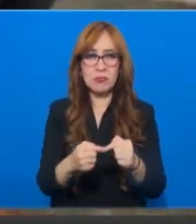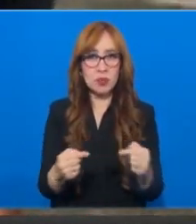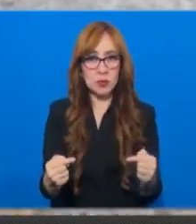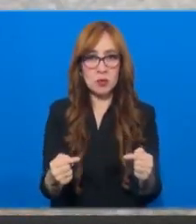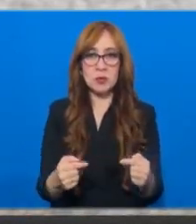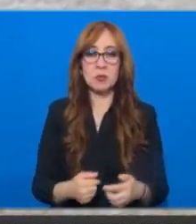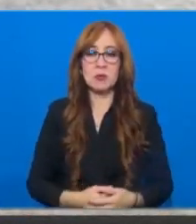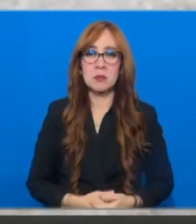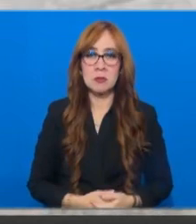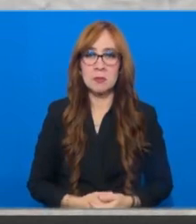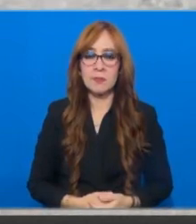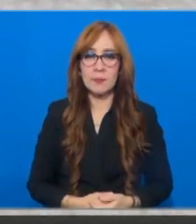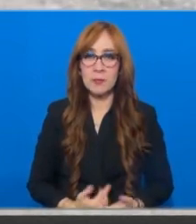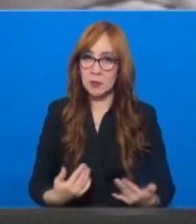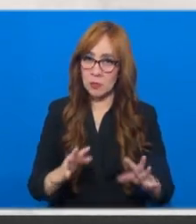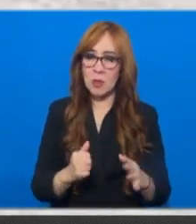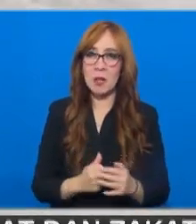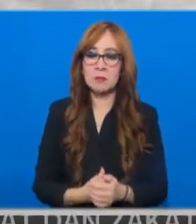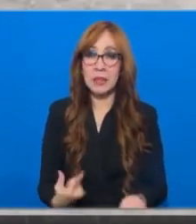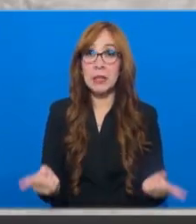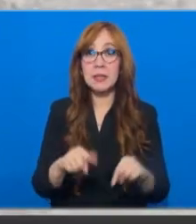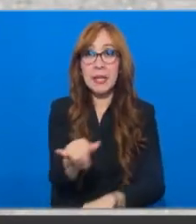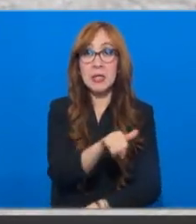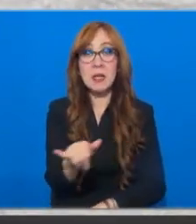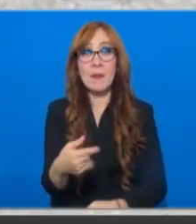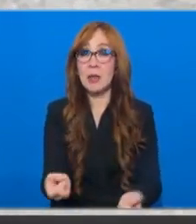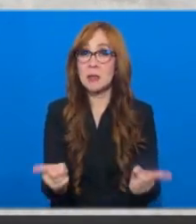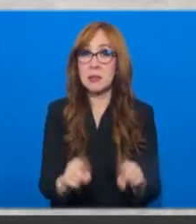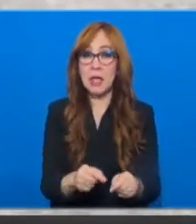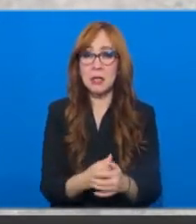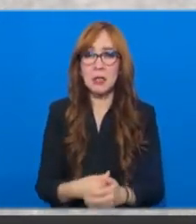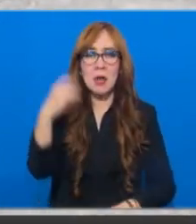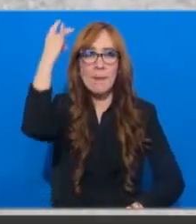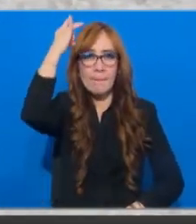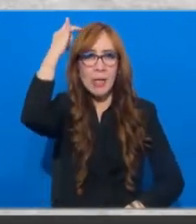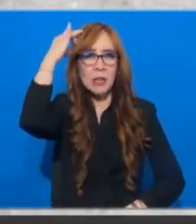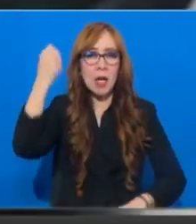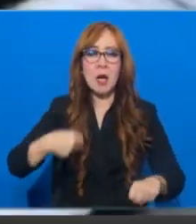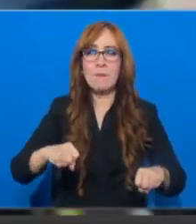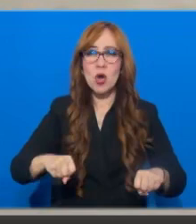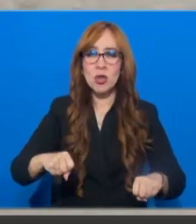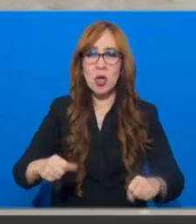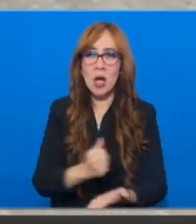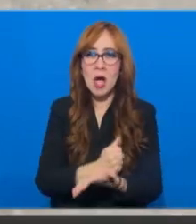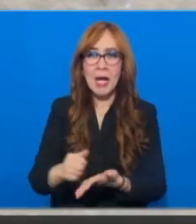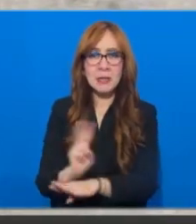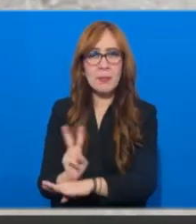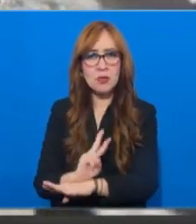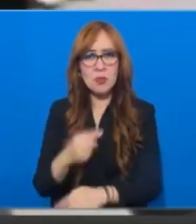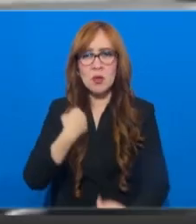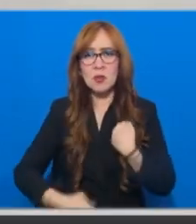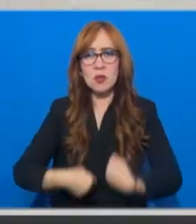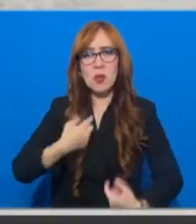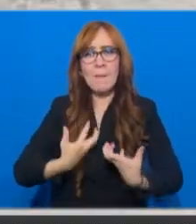remblong. Tak berselang lama, peristiwa serupa kembali terjadi. Seorang pengendara sepeda motor asal Pasuruan terluka parah setelah